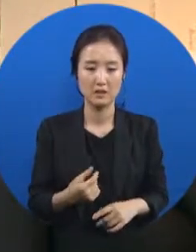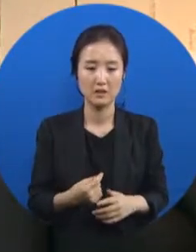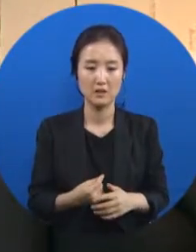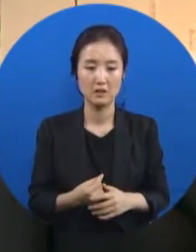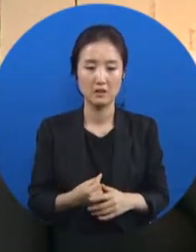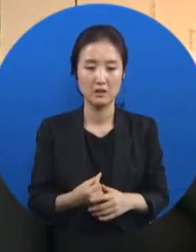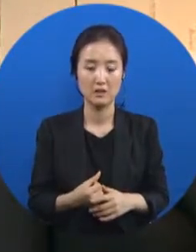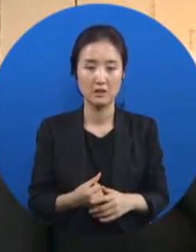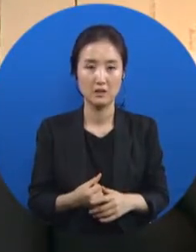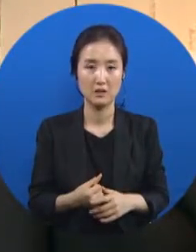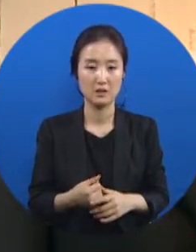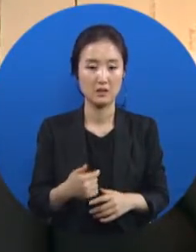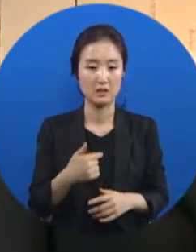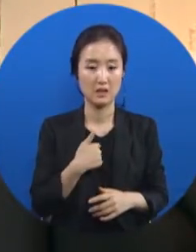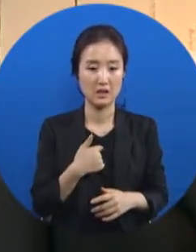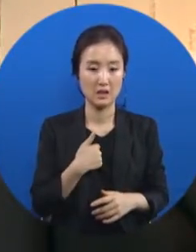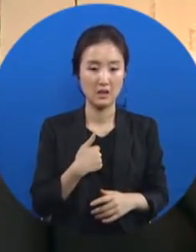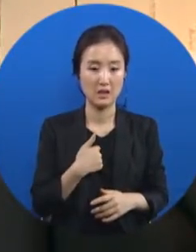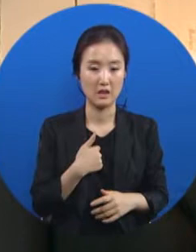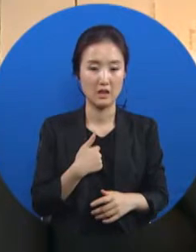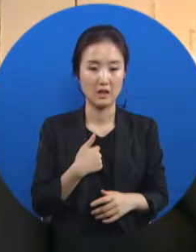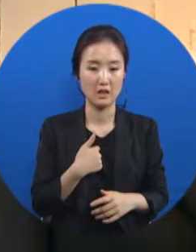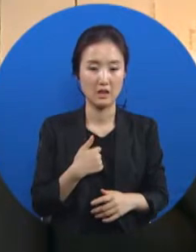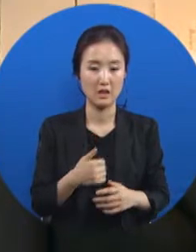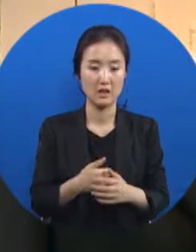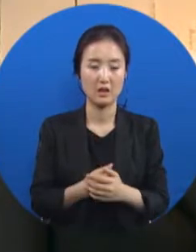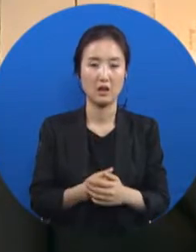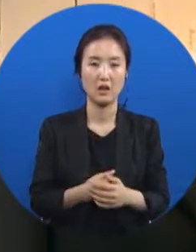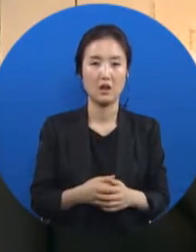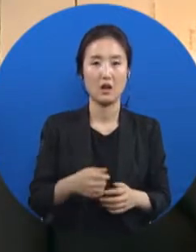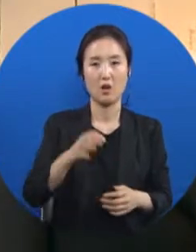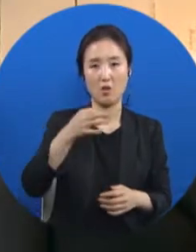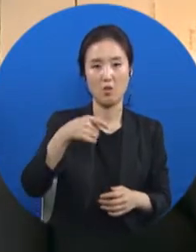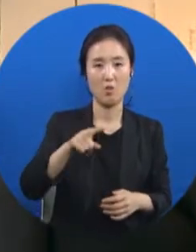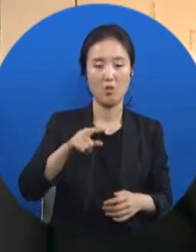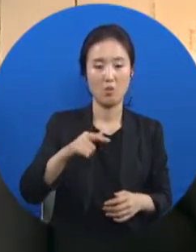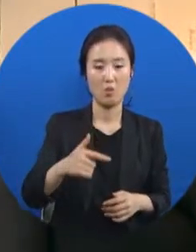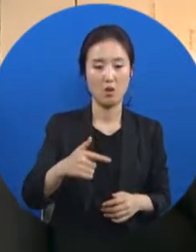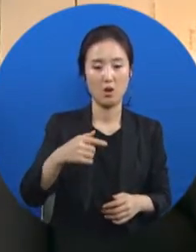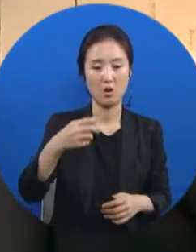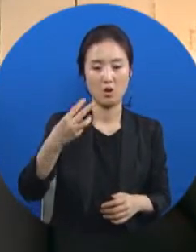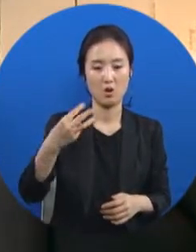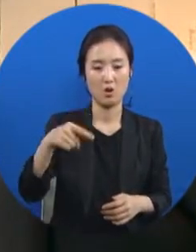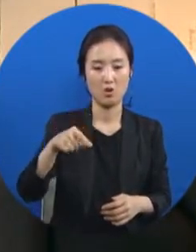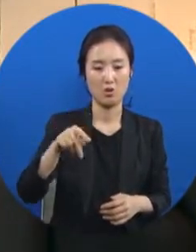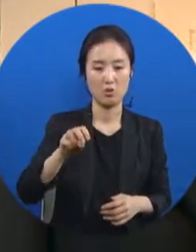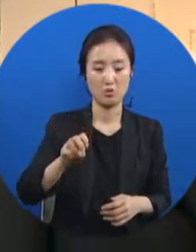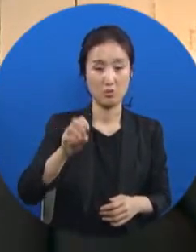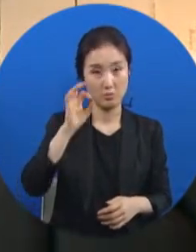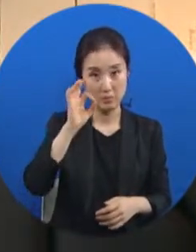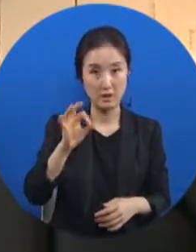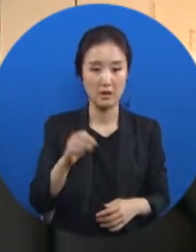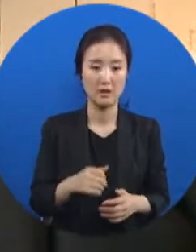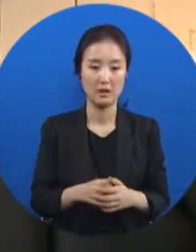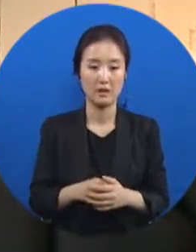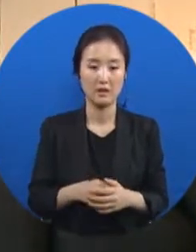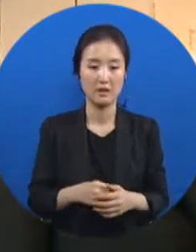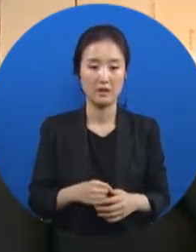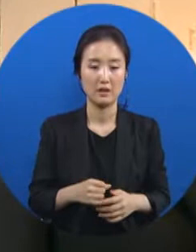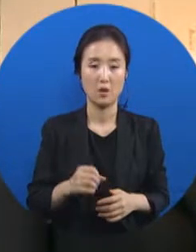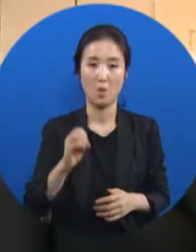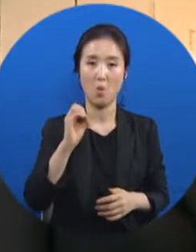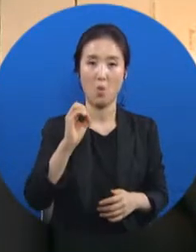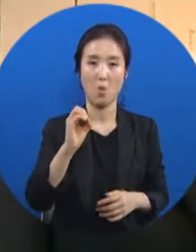해보다 보니까 영어에서도 원룸이 동그라미 5잖아요. 5. 5는 한계지만 여러분들 그죠? 알파벳